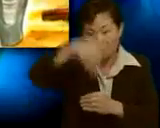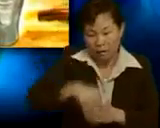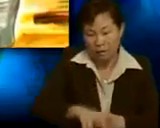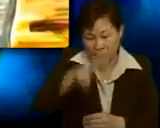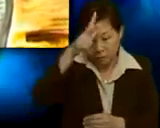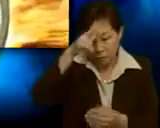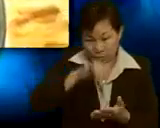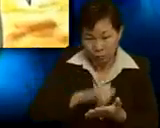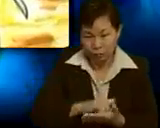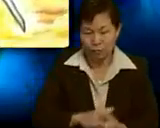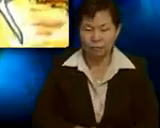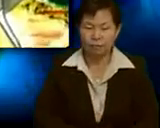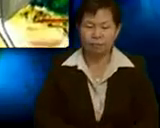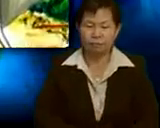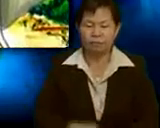jantan itu.